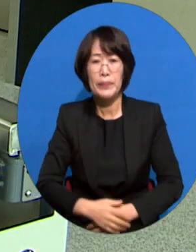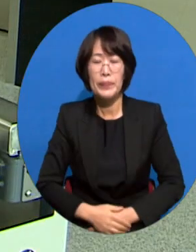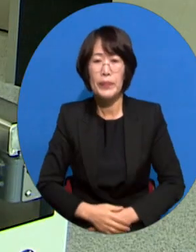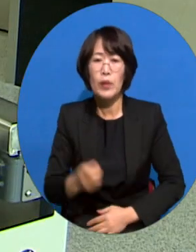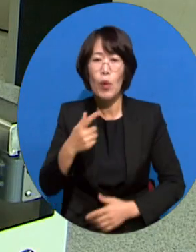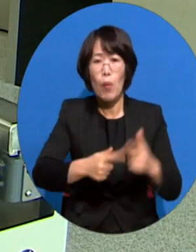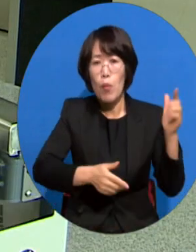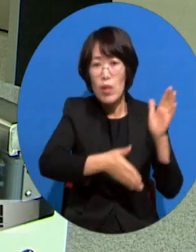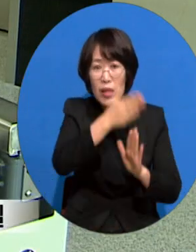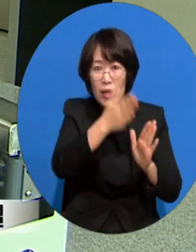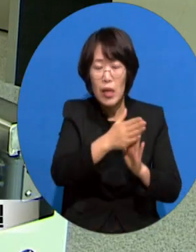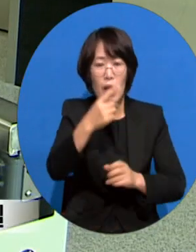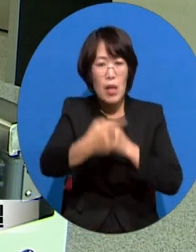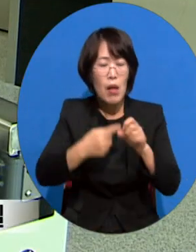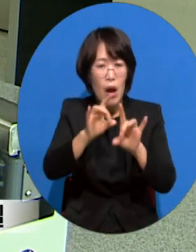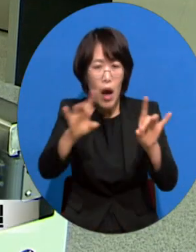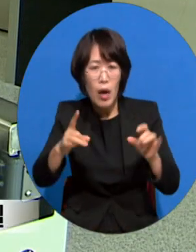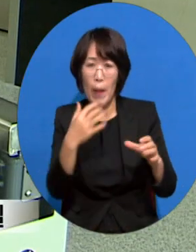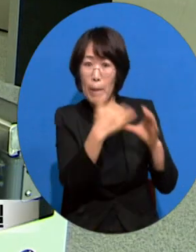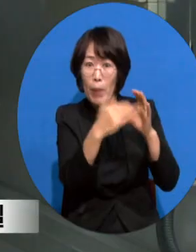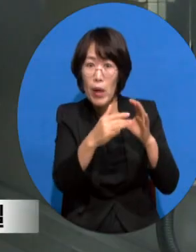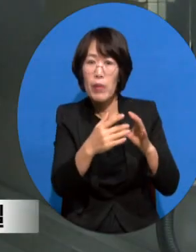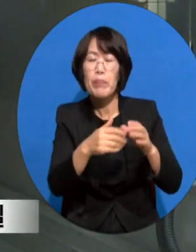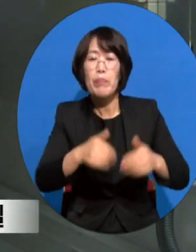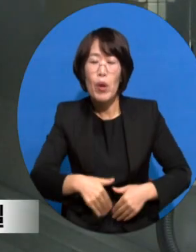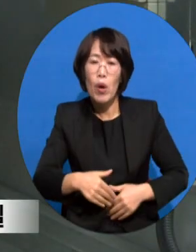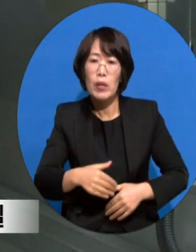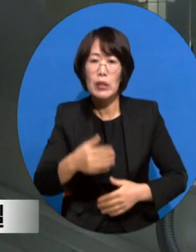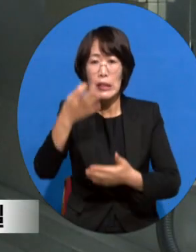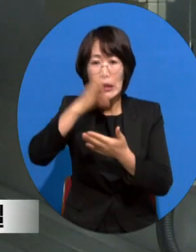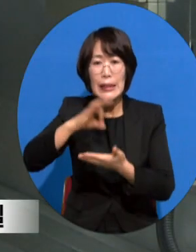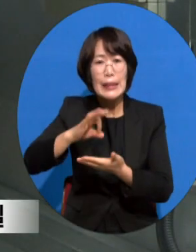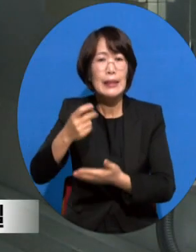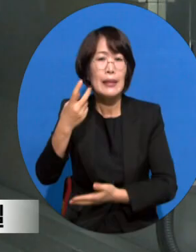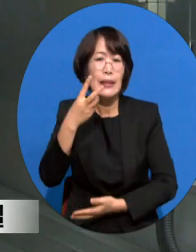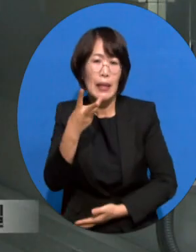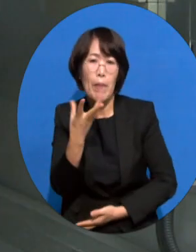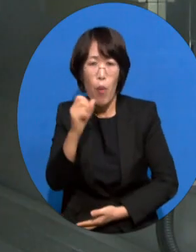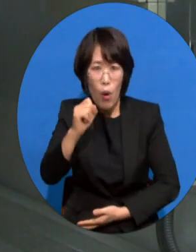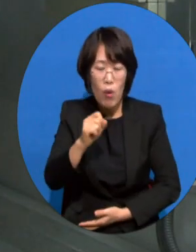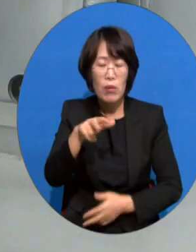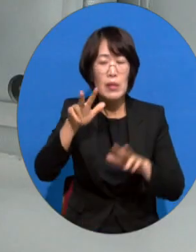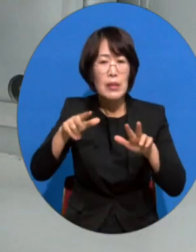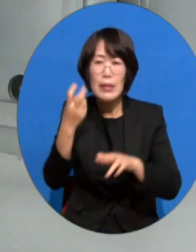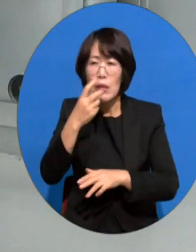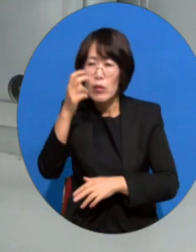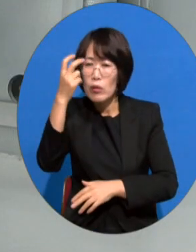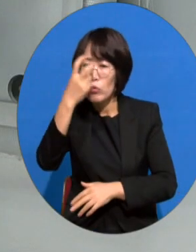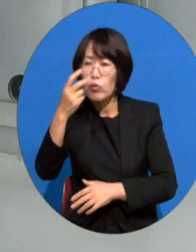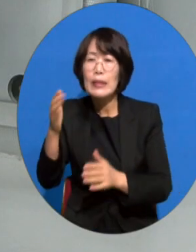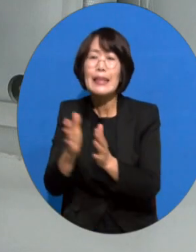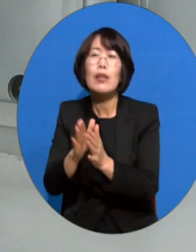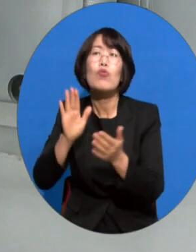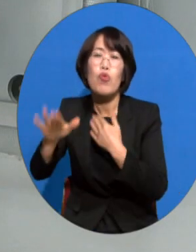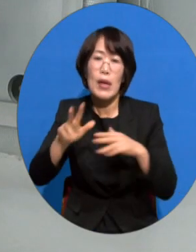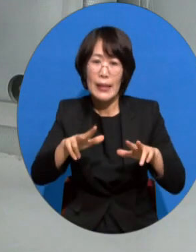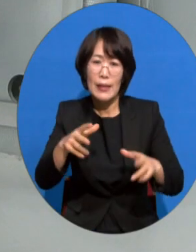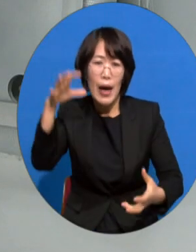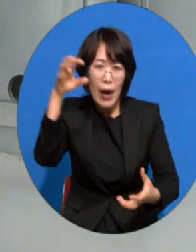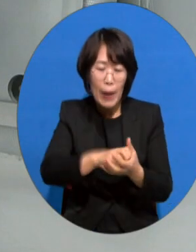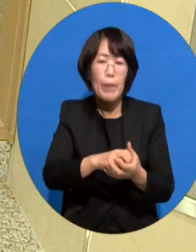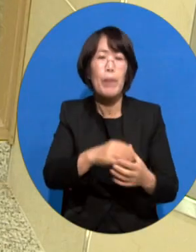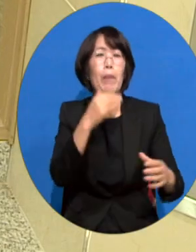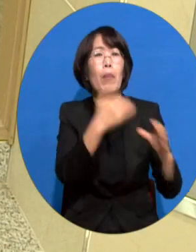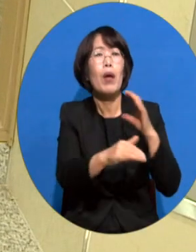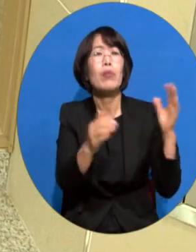또 목포시에 연차별로 입금해야 했던 화장장 운영 수익 3억 원을 검찰 수사가 시작된 뒤에야 목포시에 한꺼번에 입금한 경위